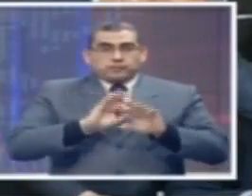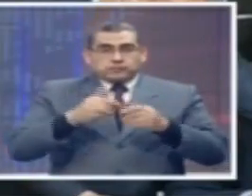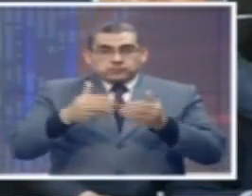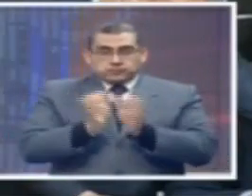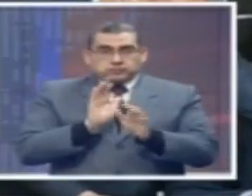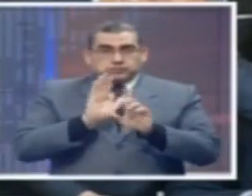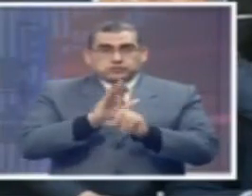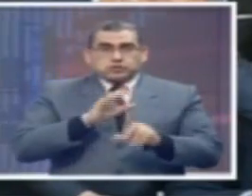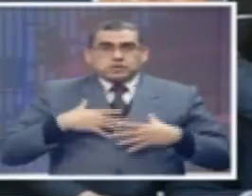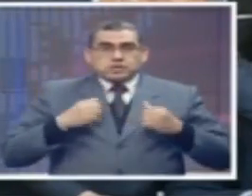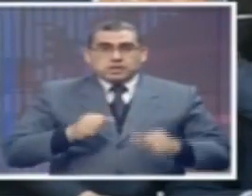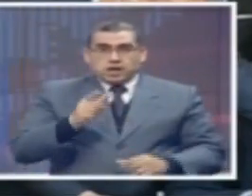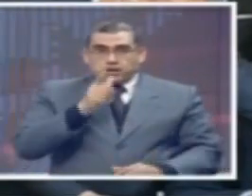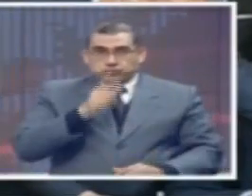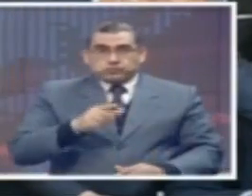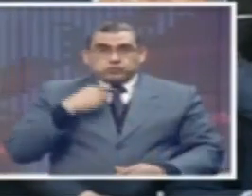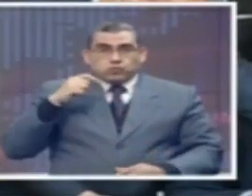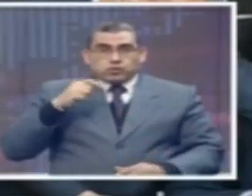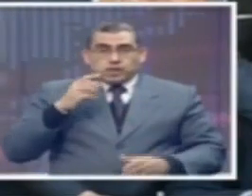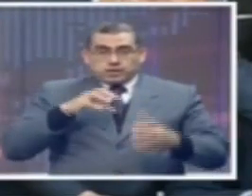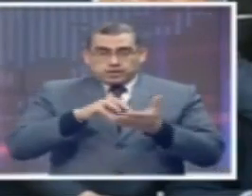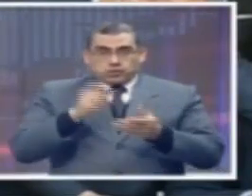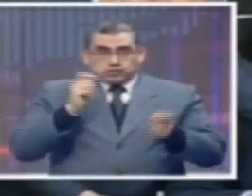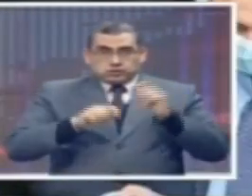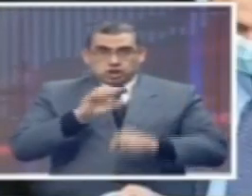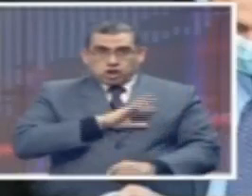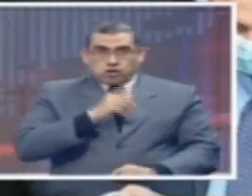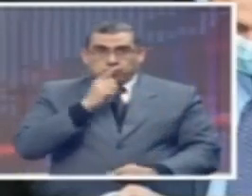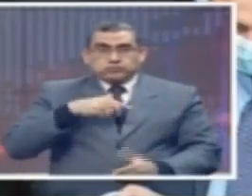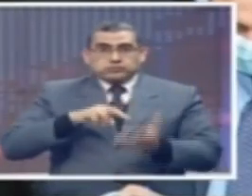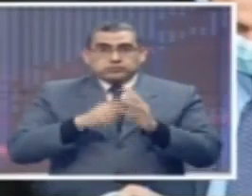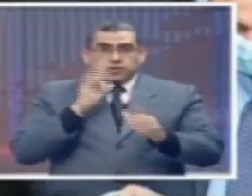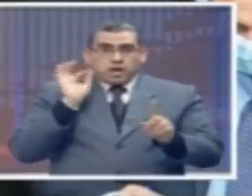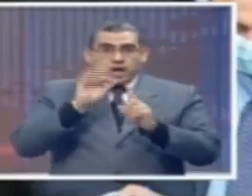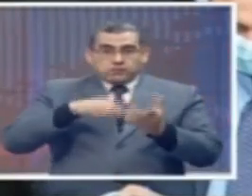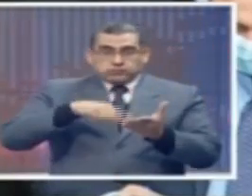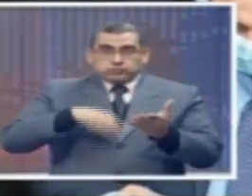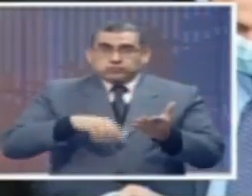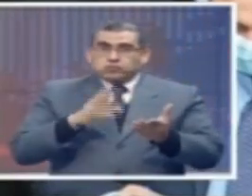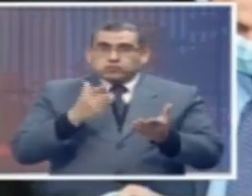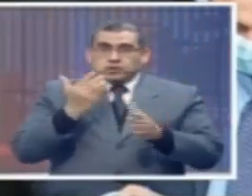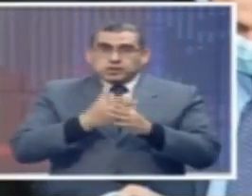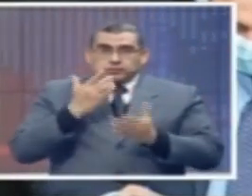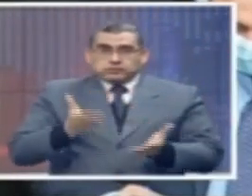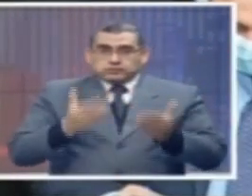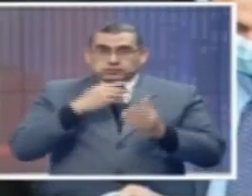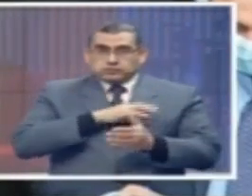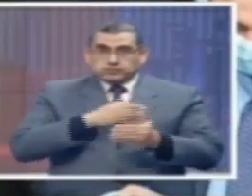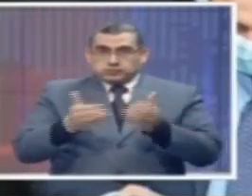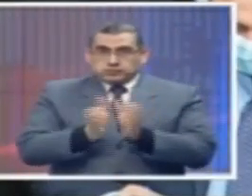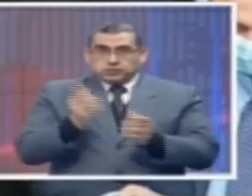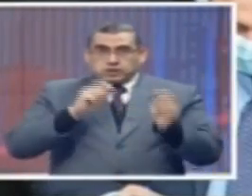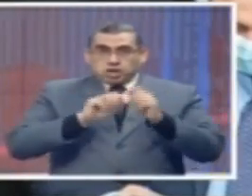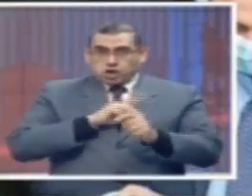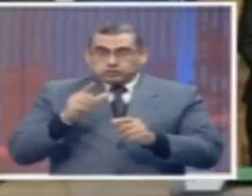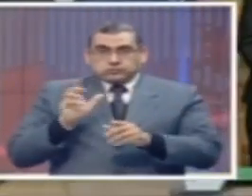للرعاية الصحية. وأشار وزير الدولة للإنتاج الحربي إلى أن البروتوكول يهدف إلى قيام الهيئة القومية للإنتاج